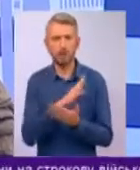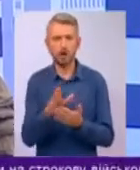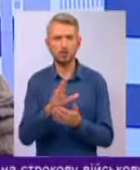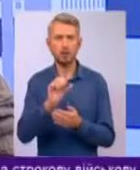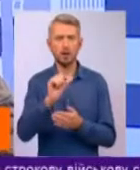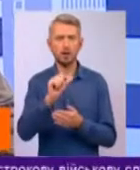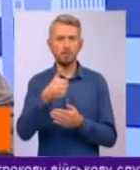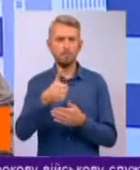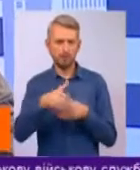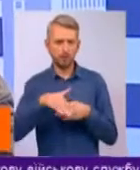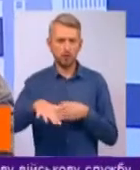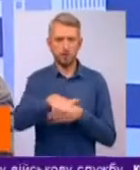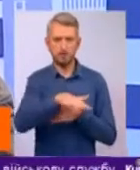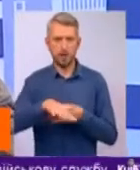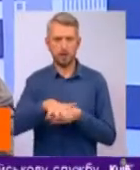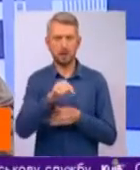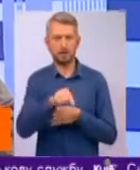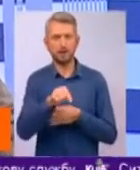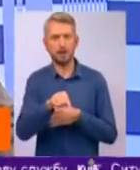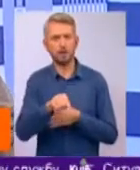плани власне цієї